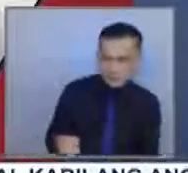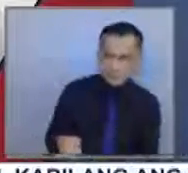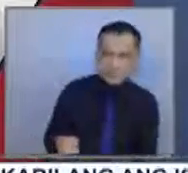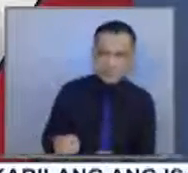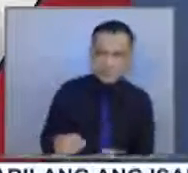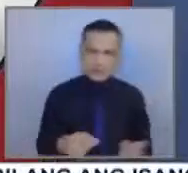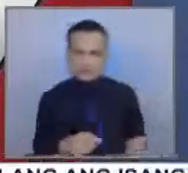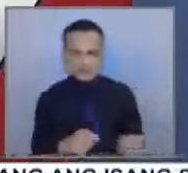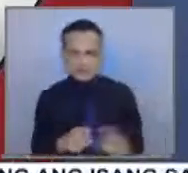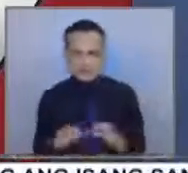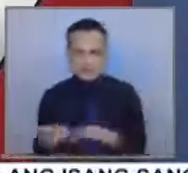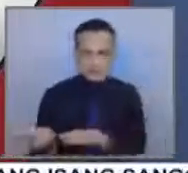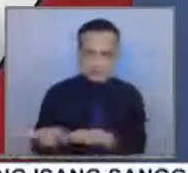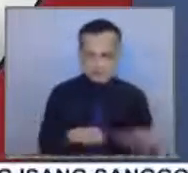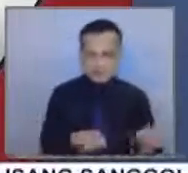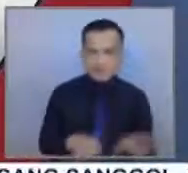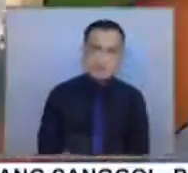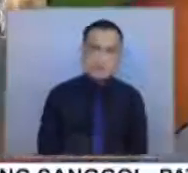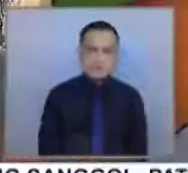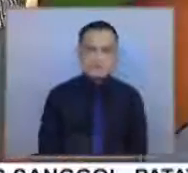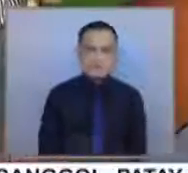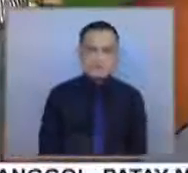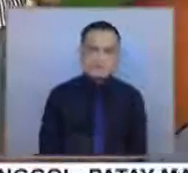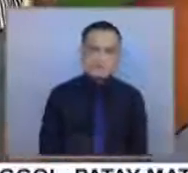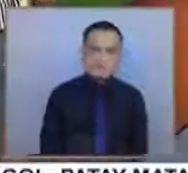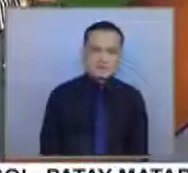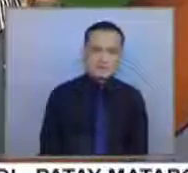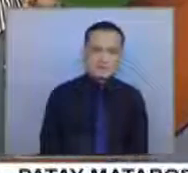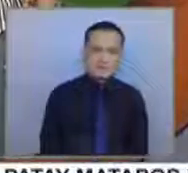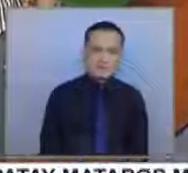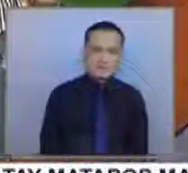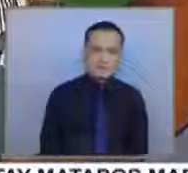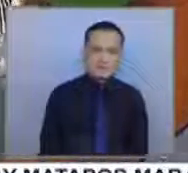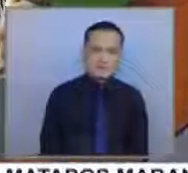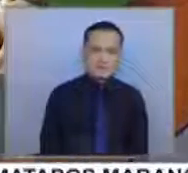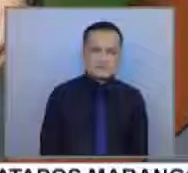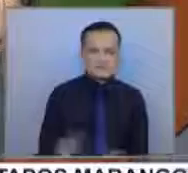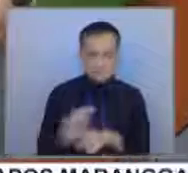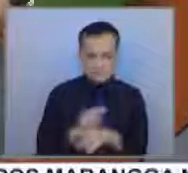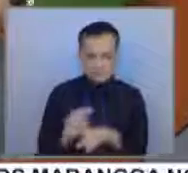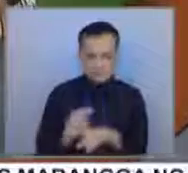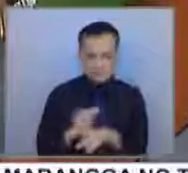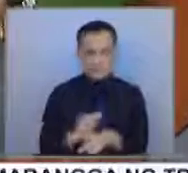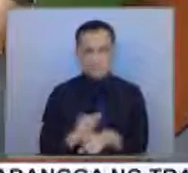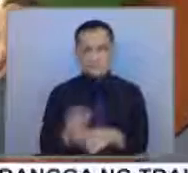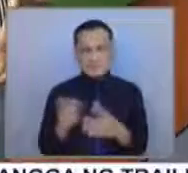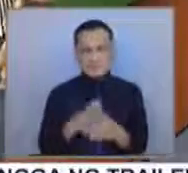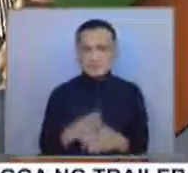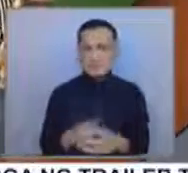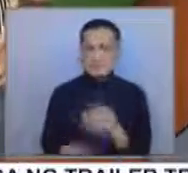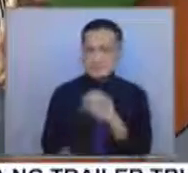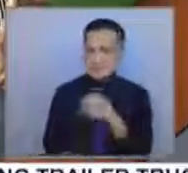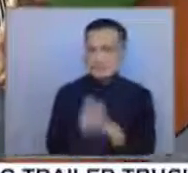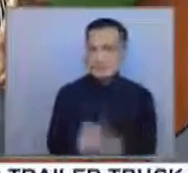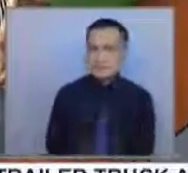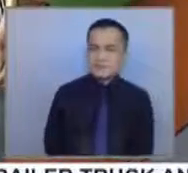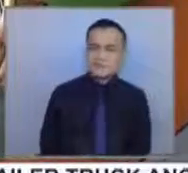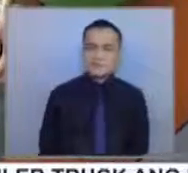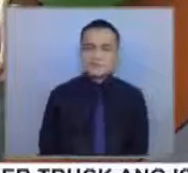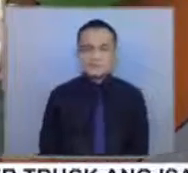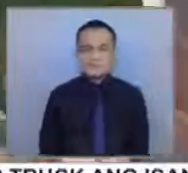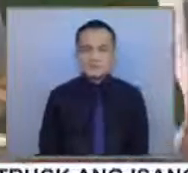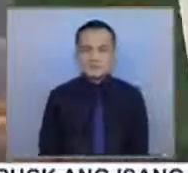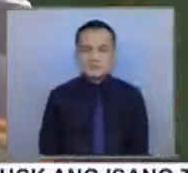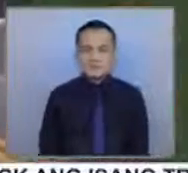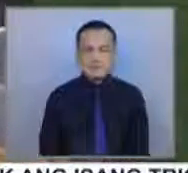muna gagamitin? Oo, hindi. More on drills muna. Drills muna. Pero yung kaya ko lang po sinabi na